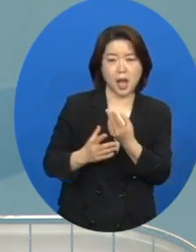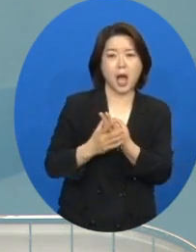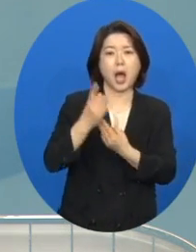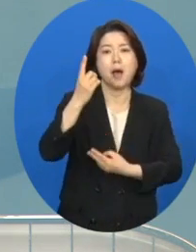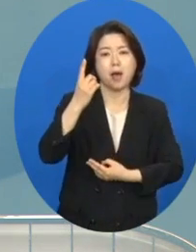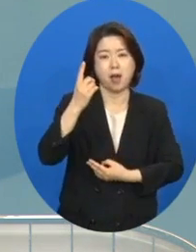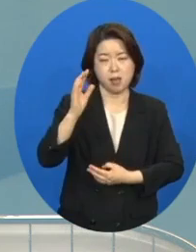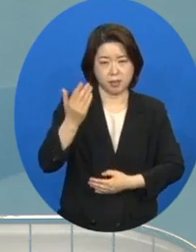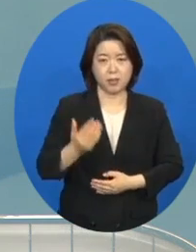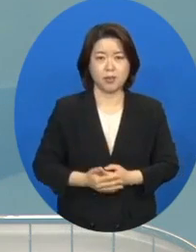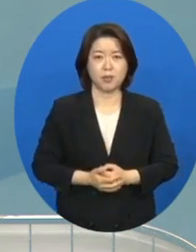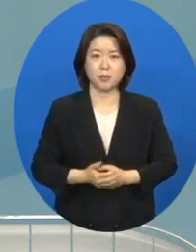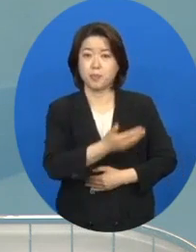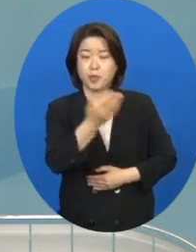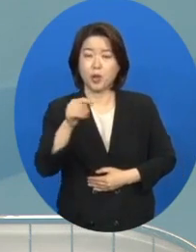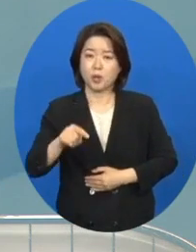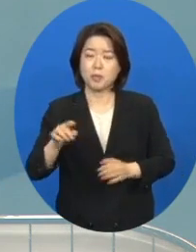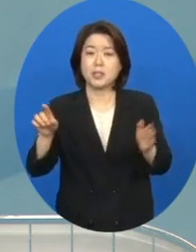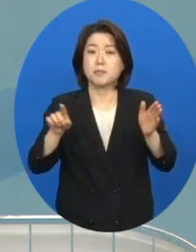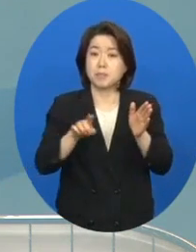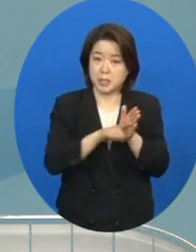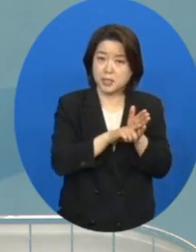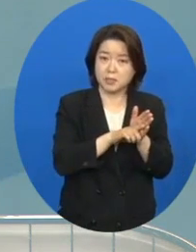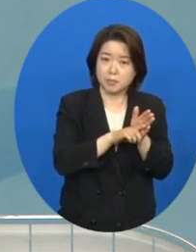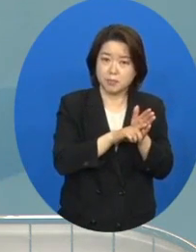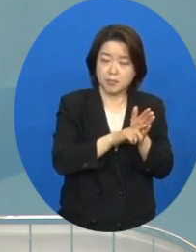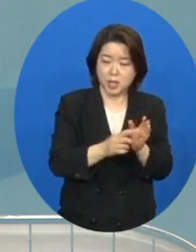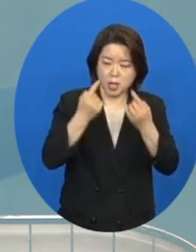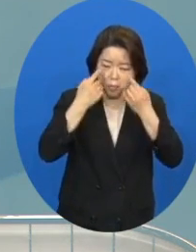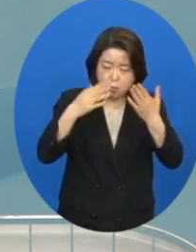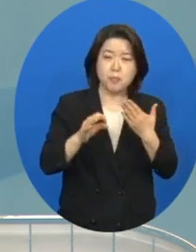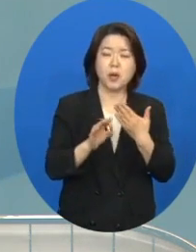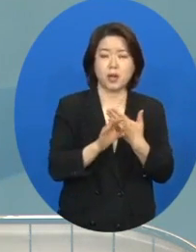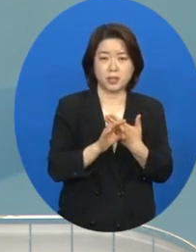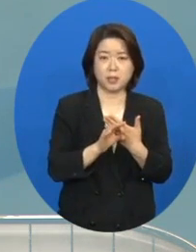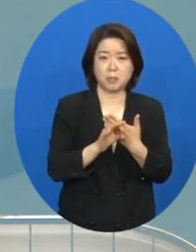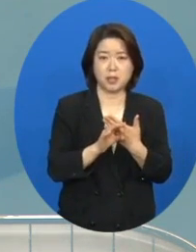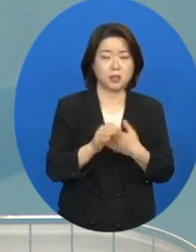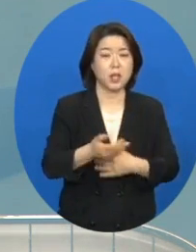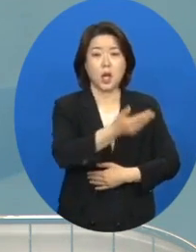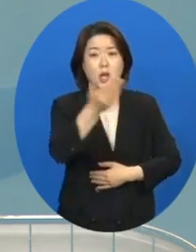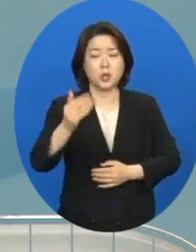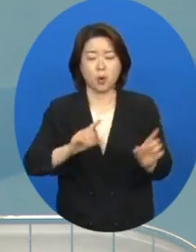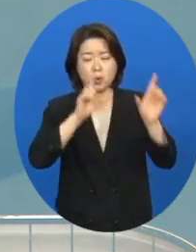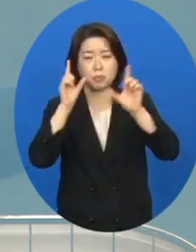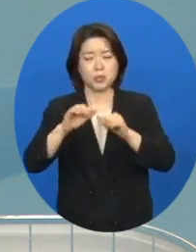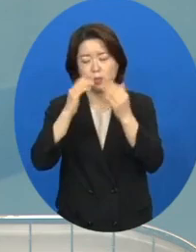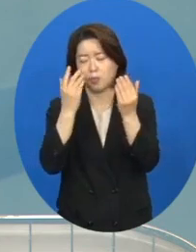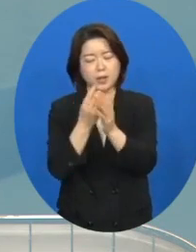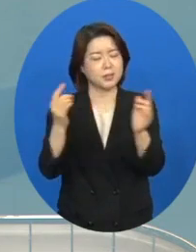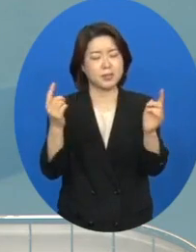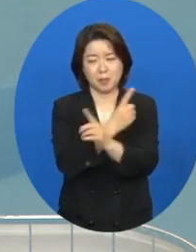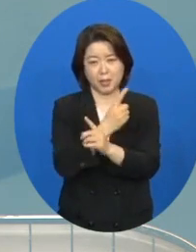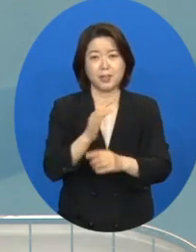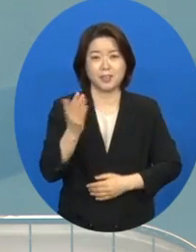되었어요. 여러분이 이 믿음이 분명하면, 그러면 여러분의 삶은 완전히